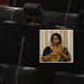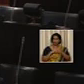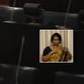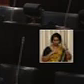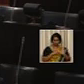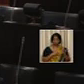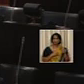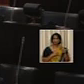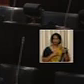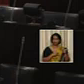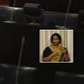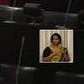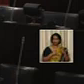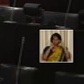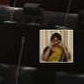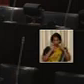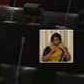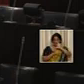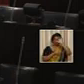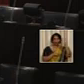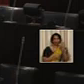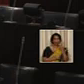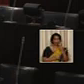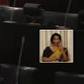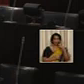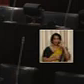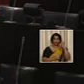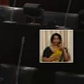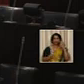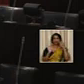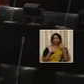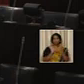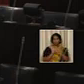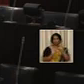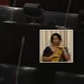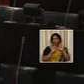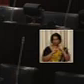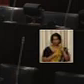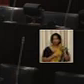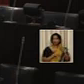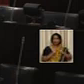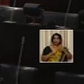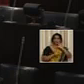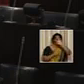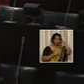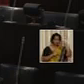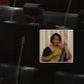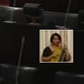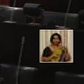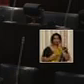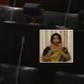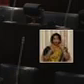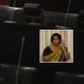වෙනකොට මිඩ්ල් ඊස්ට් රීජන් මේ රටවල් දෙකක විශේෂ වශයෙන් මේ සම්බන්ධයෙන් තත්ත්ව වාර්තා වුණා. මොකද අනිත් හැම රටකම විසිට